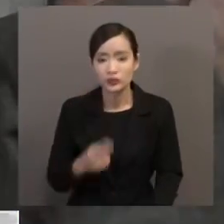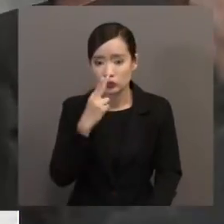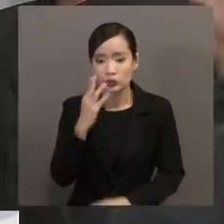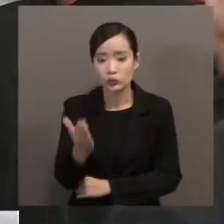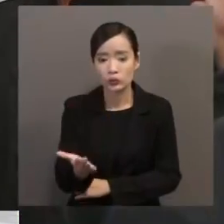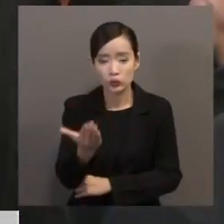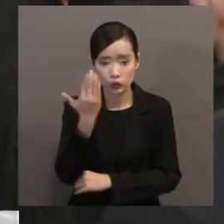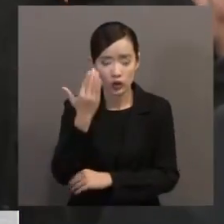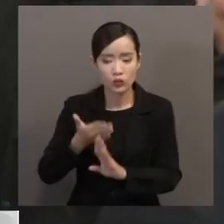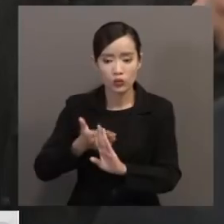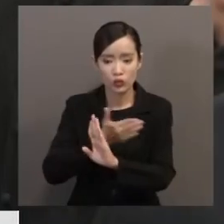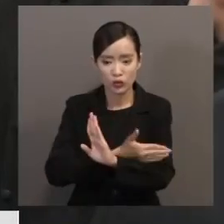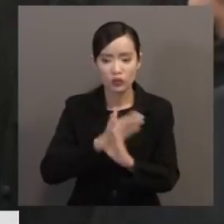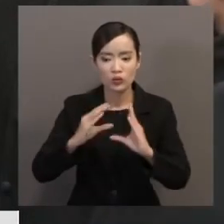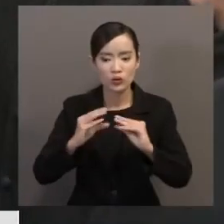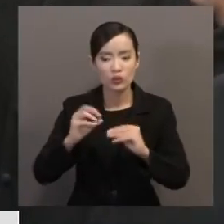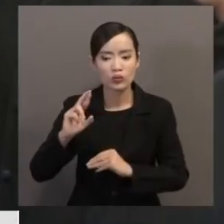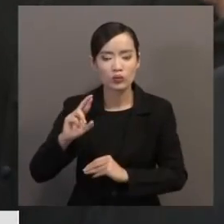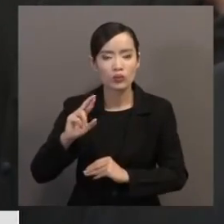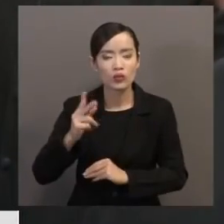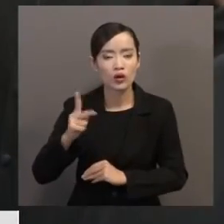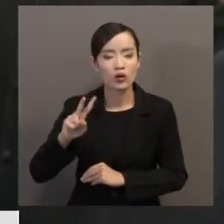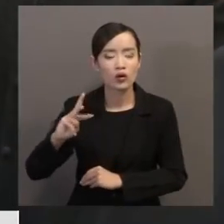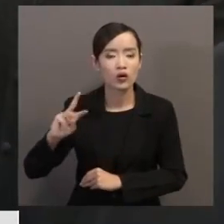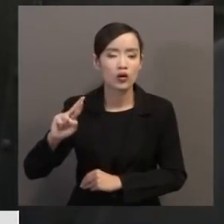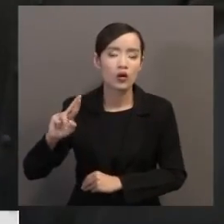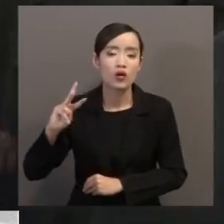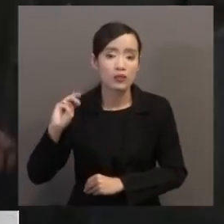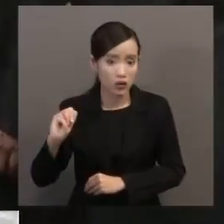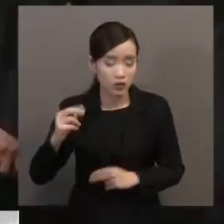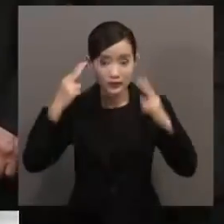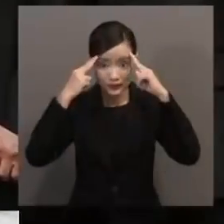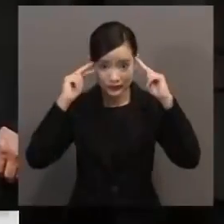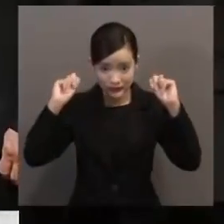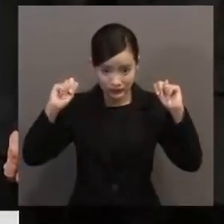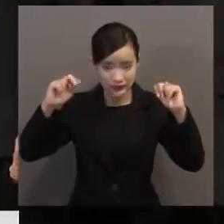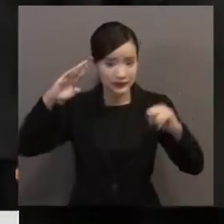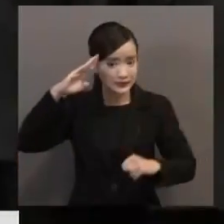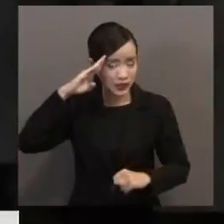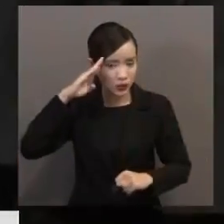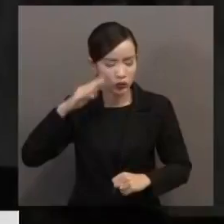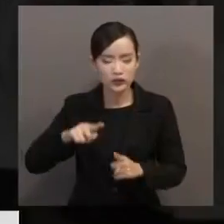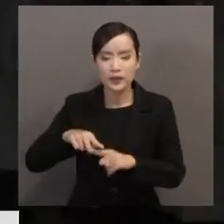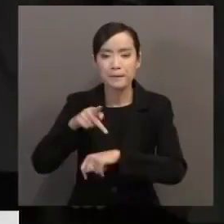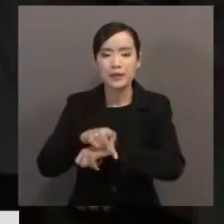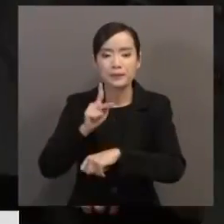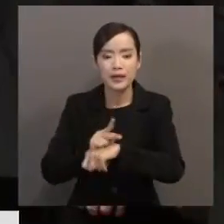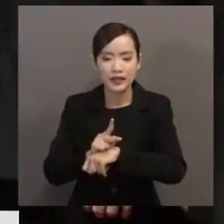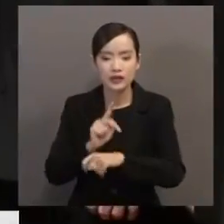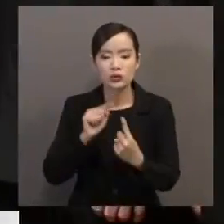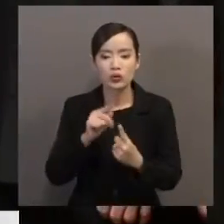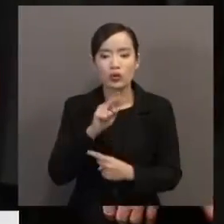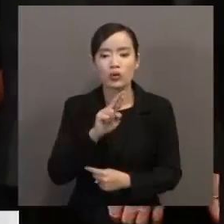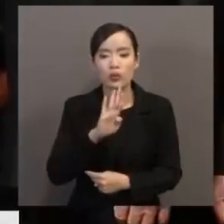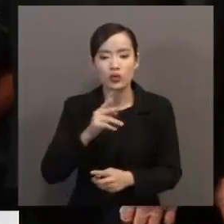นี้ก่อนการประชุมคณะรัฐมนตรีหรือว่าครม.ซึ่งนายกรัฐมนตรีเป็นประธานพิธีมอบอุปกรณ์ช่วยฝึกเดินสำหรับคนพิ